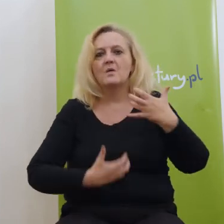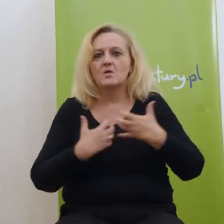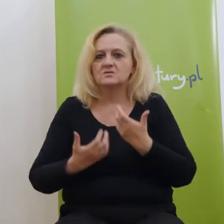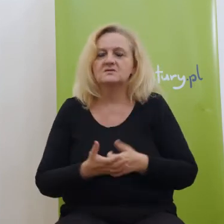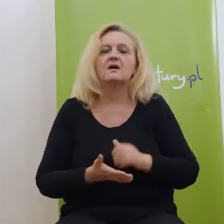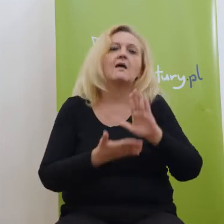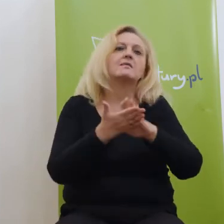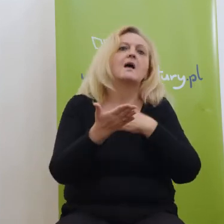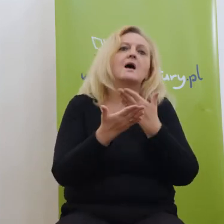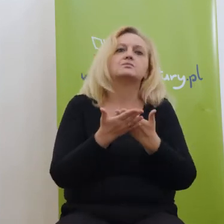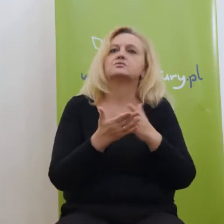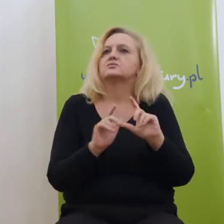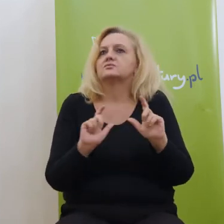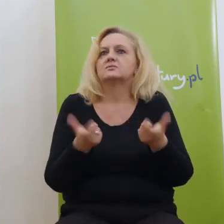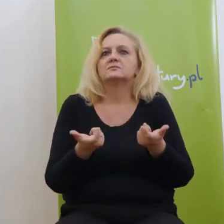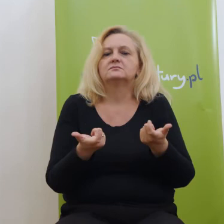przykład